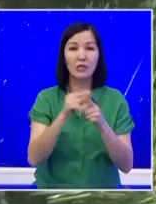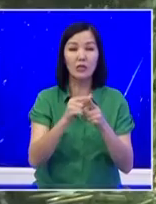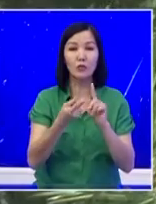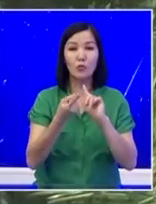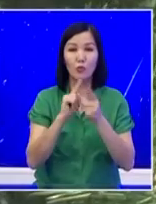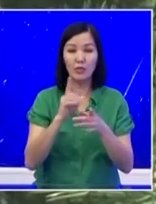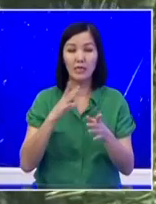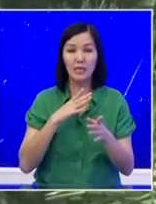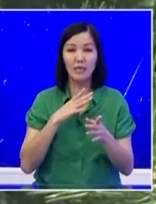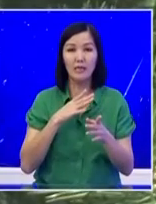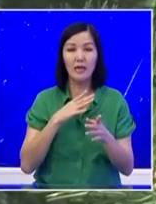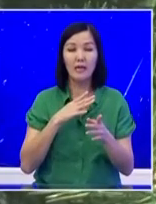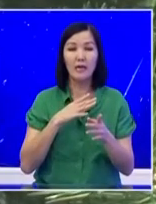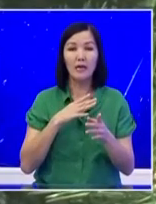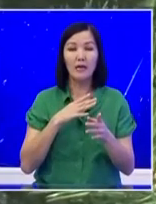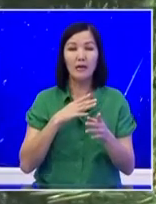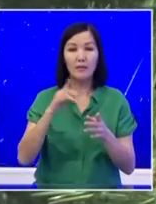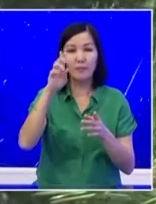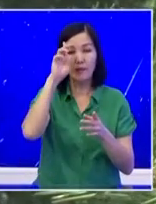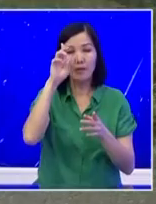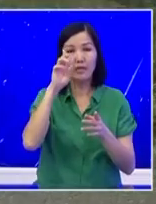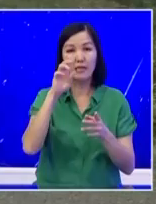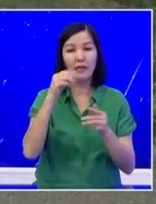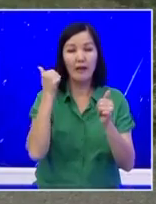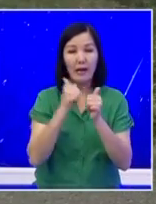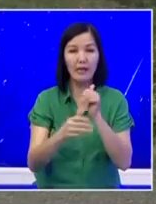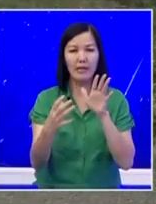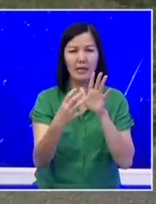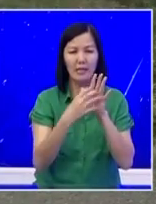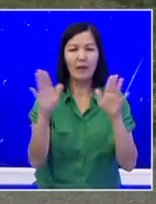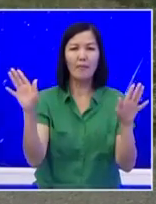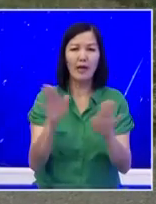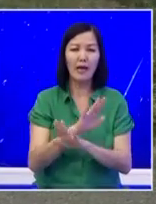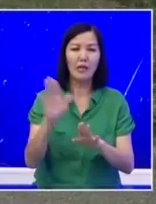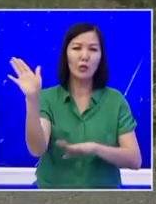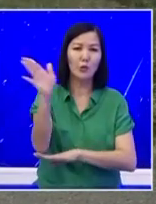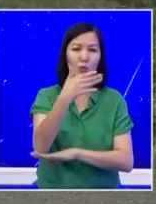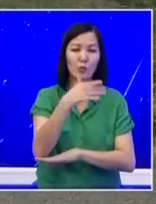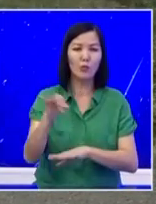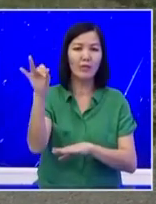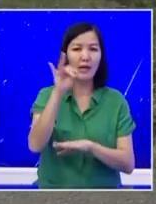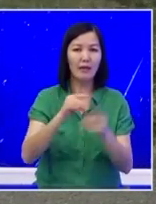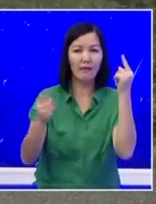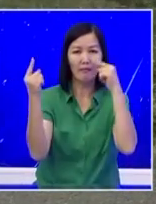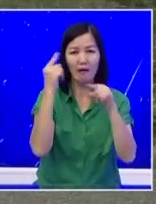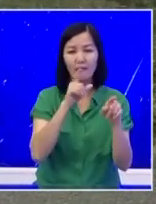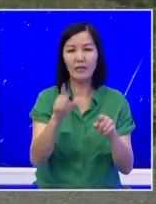өзгертілді. Осындай өзгерістер болып жатыр. Мемлекеттік рәміздердің әрқайсының шығу тарихын, оның авторларын,